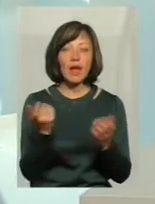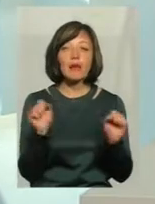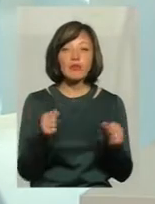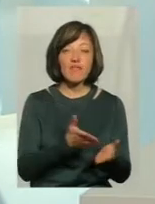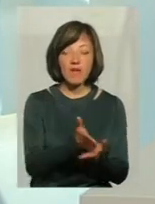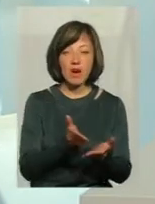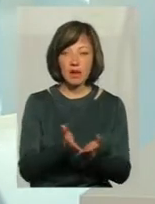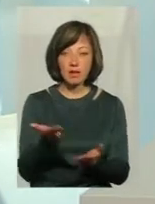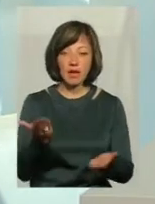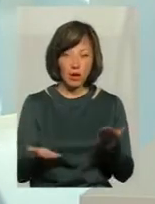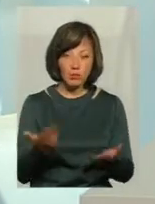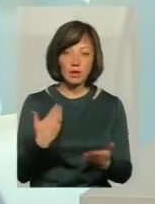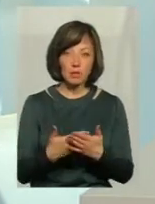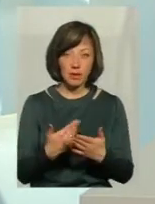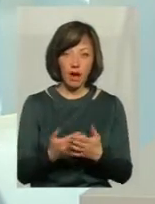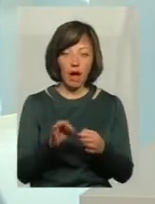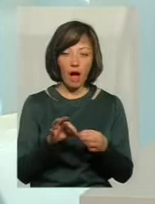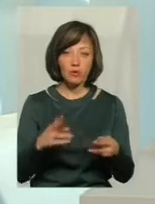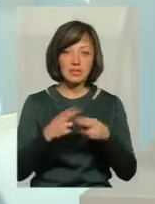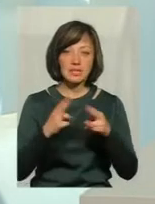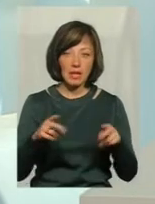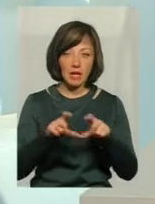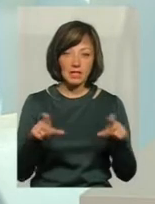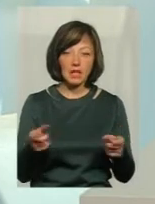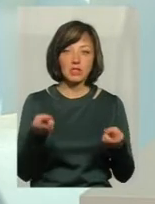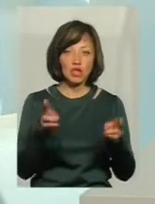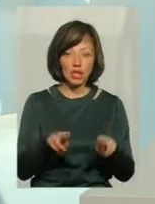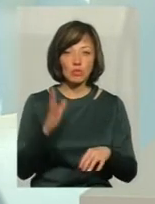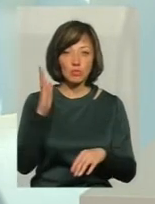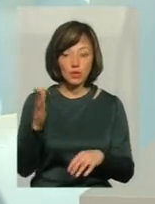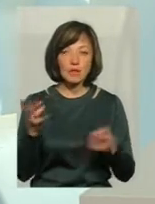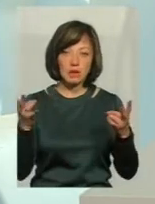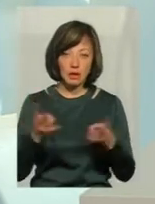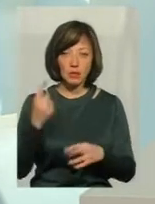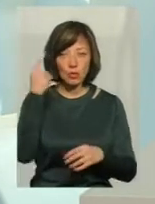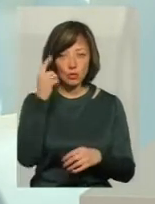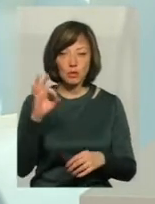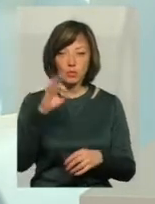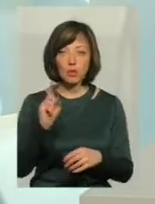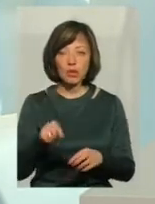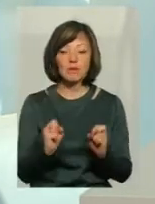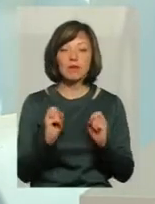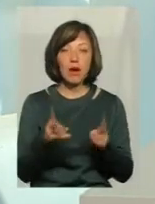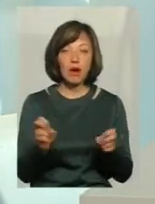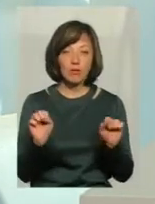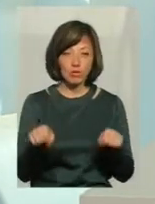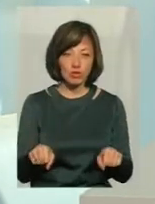якщо ми приймаємо, що атомна там є і залишається і буде, треба на перспективу все одно думати про те, яким чином